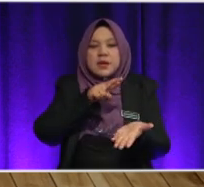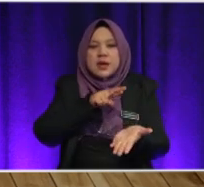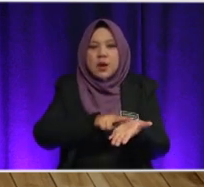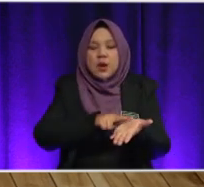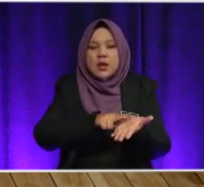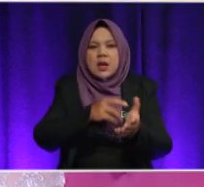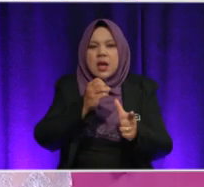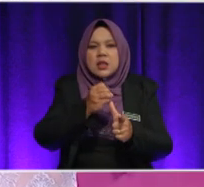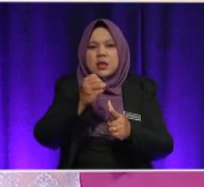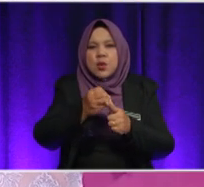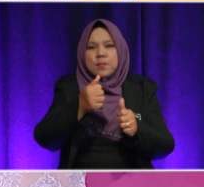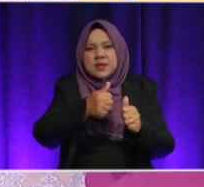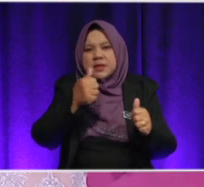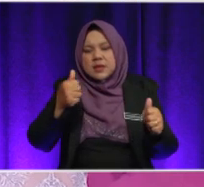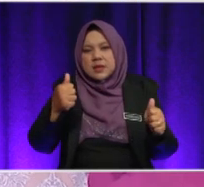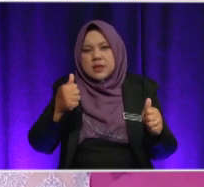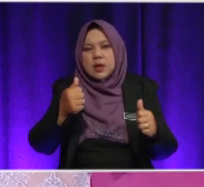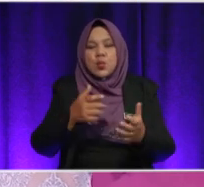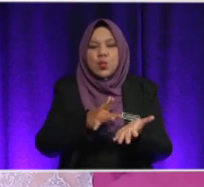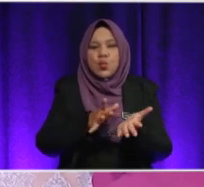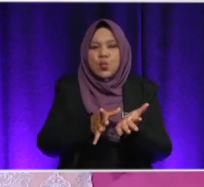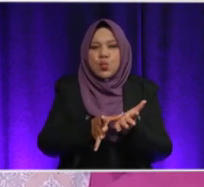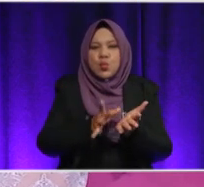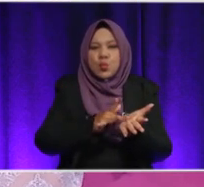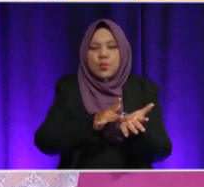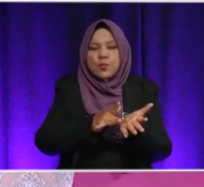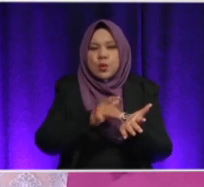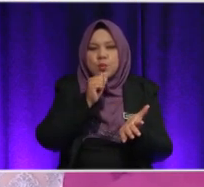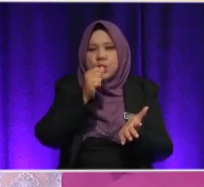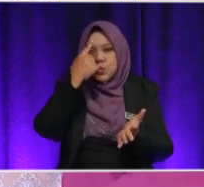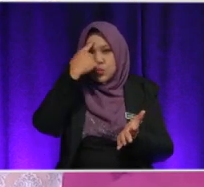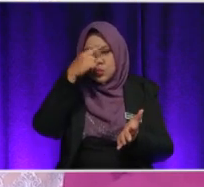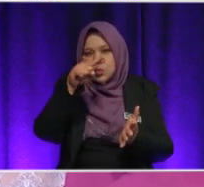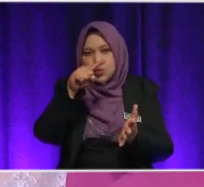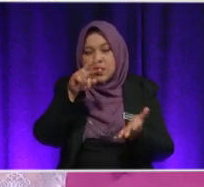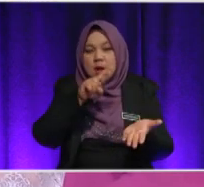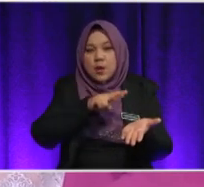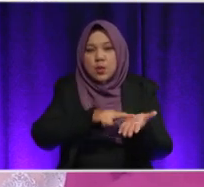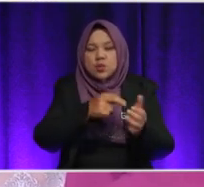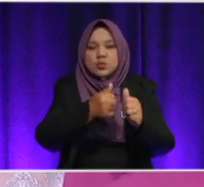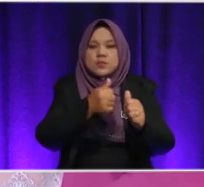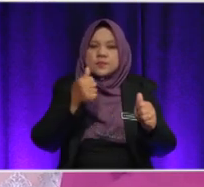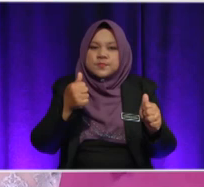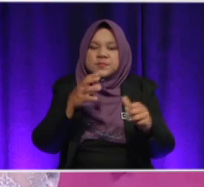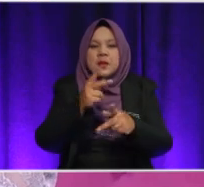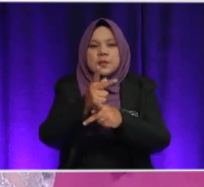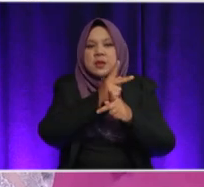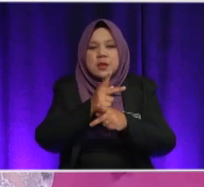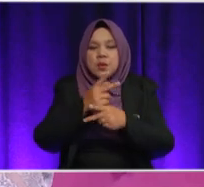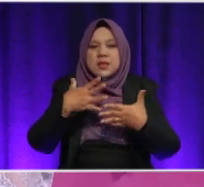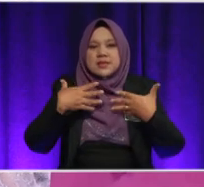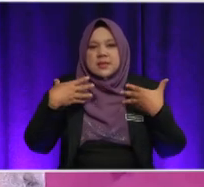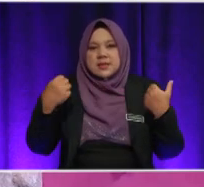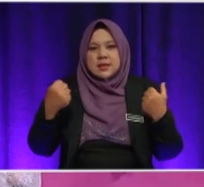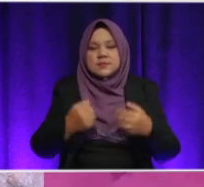mencegah penyakit jadi obat bukan saja ambil untuk naruh penyakit tapi ia juga boleh untuk mencegah dan mengawal kesehatan kita